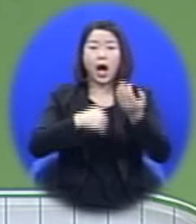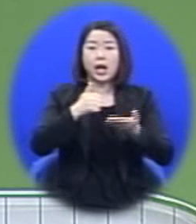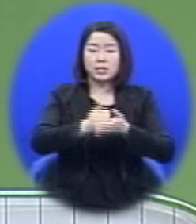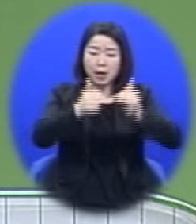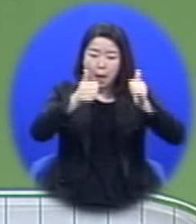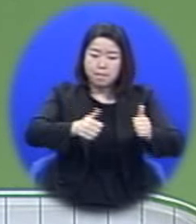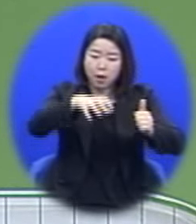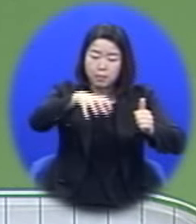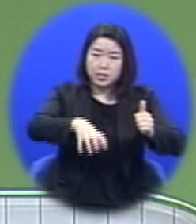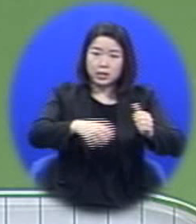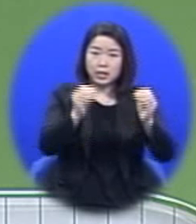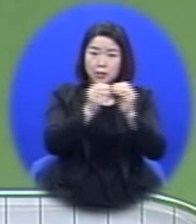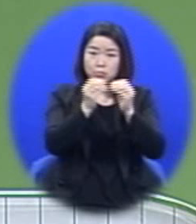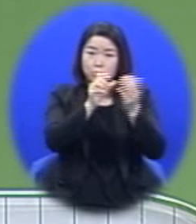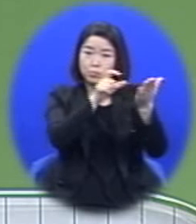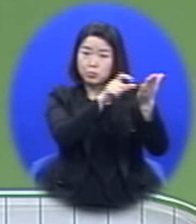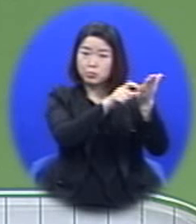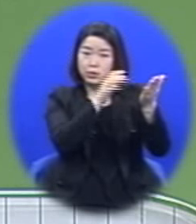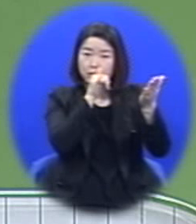법정이라는 표현이 나옵니다.